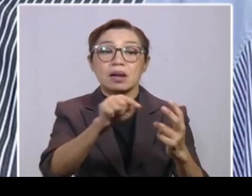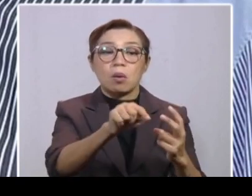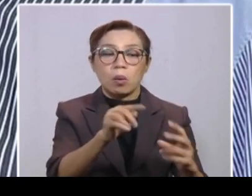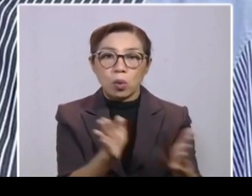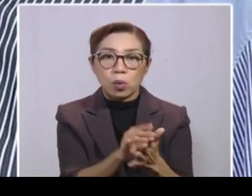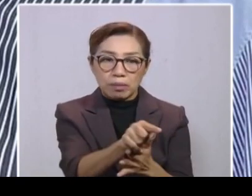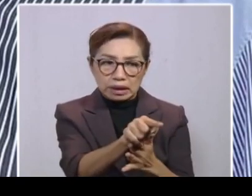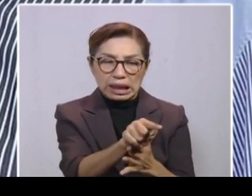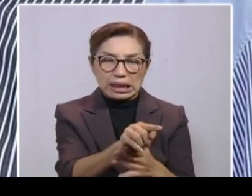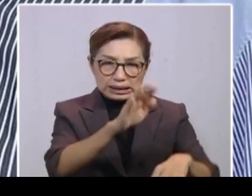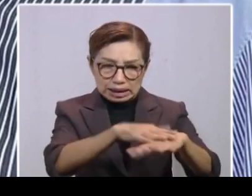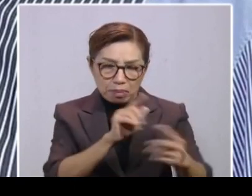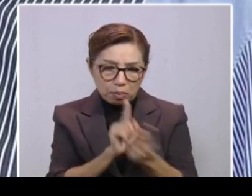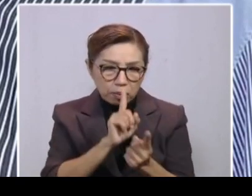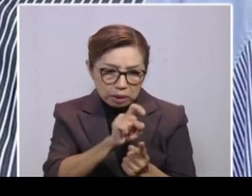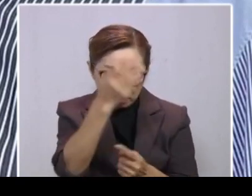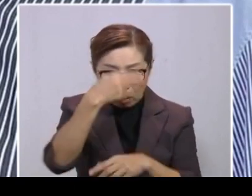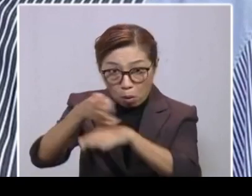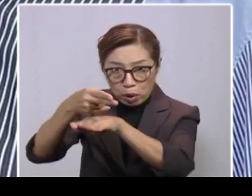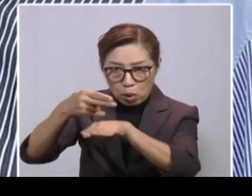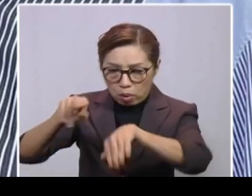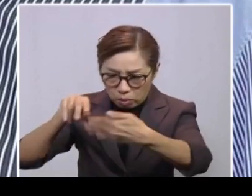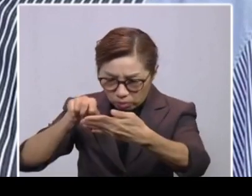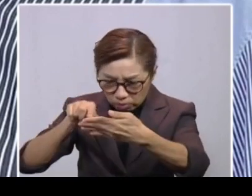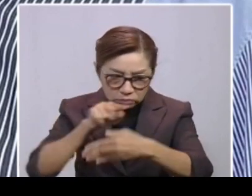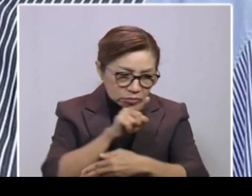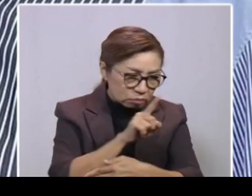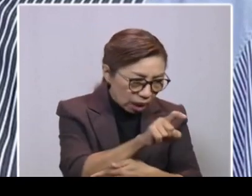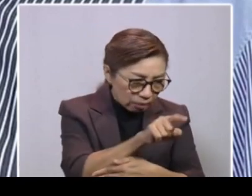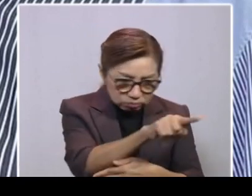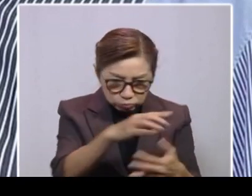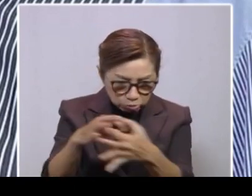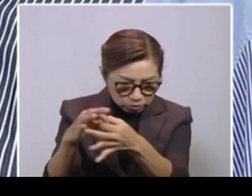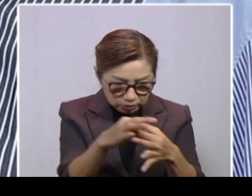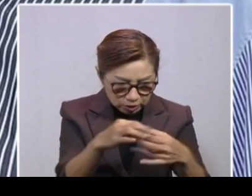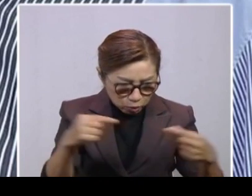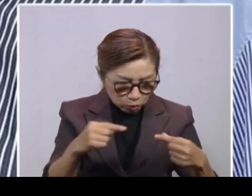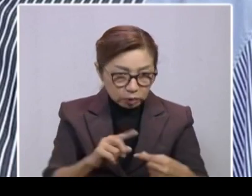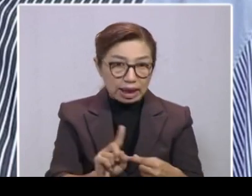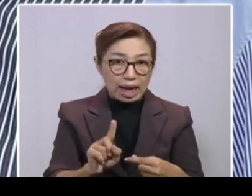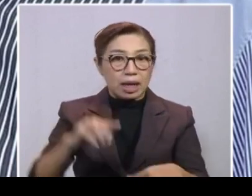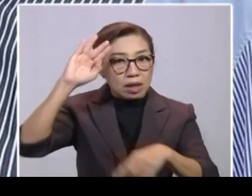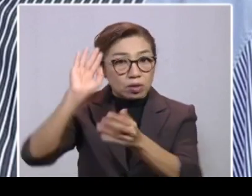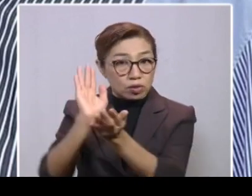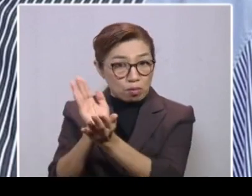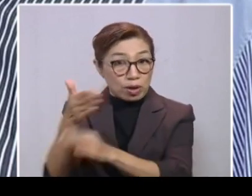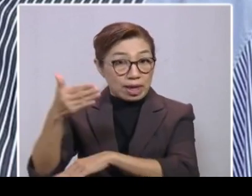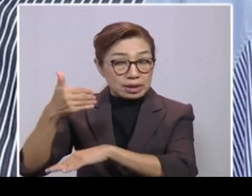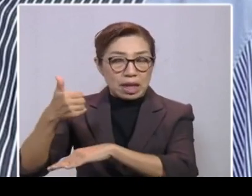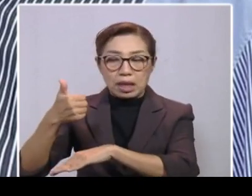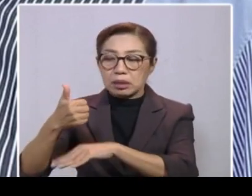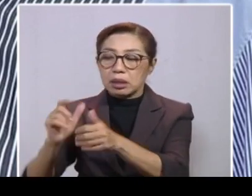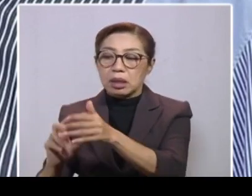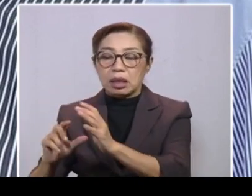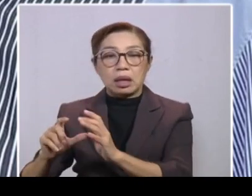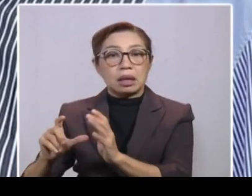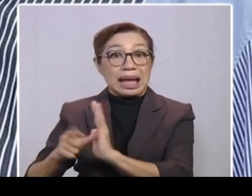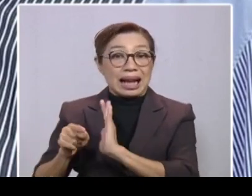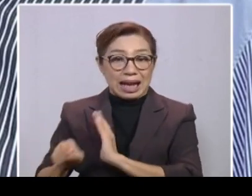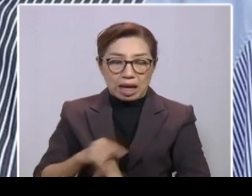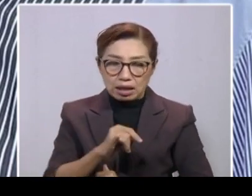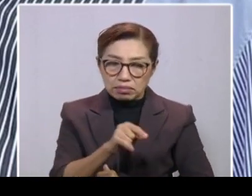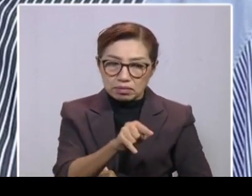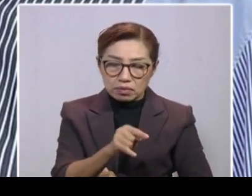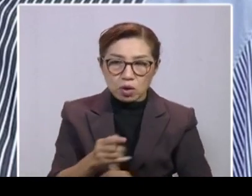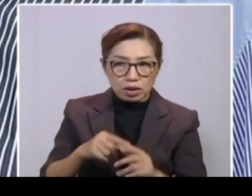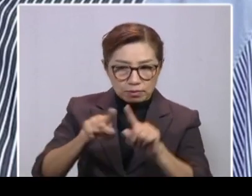จรปิดที่กู้ได้ว่าตรงกันหรือไม่ขณะที่เจเลตำรวจแห่งชาติเนี่ยนะฮะก็จะเสนอดำเนินการเอาผิดทางวินัยกับ